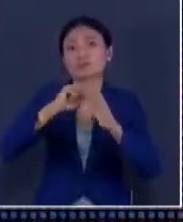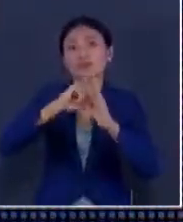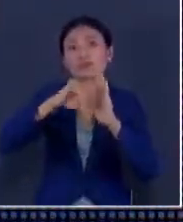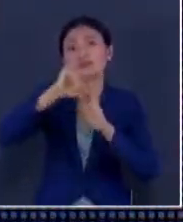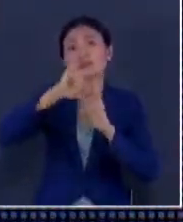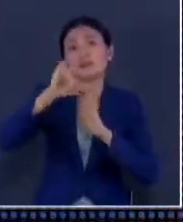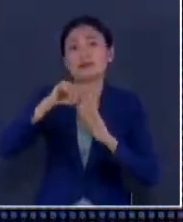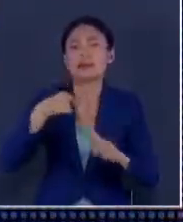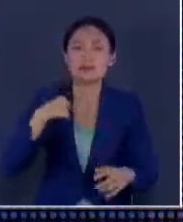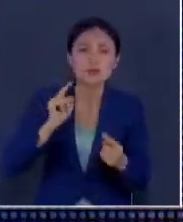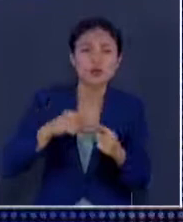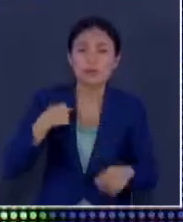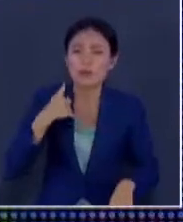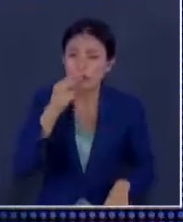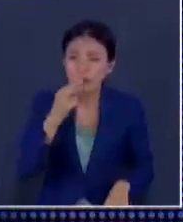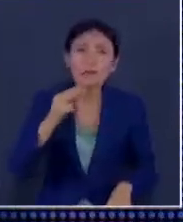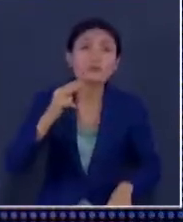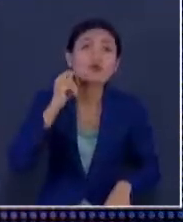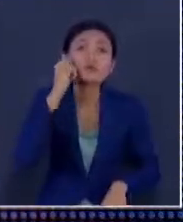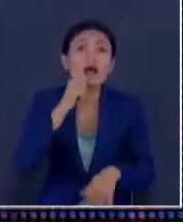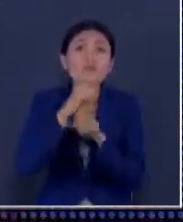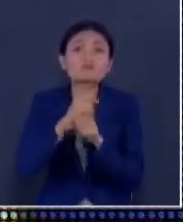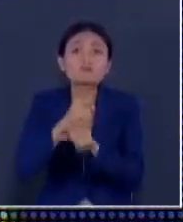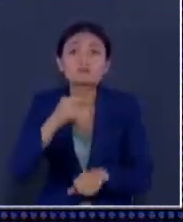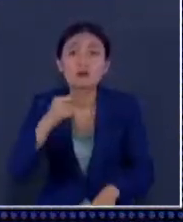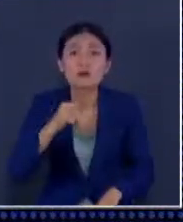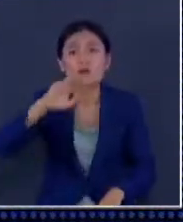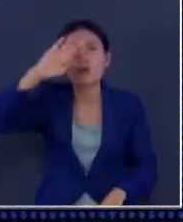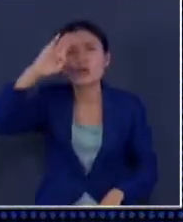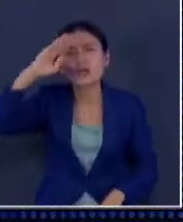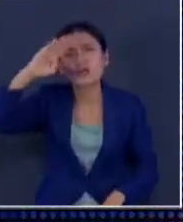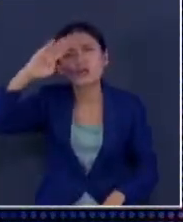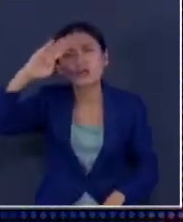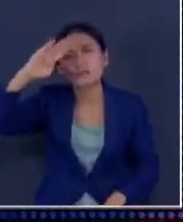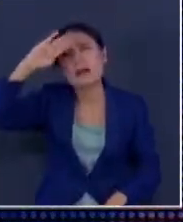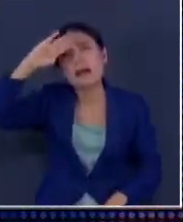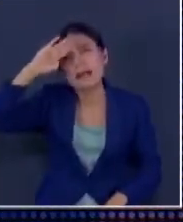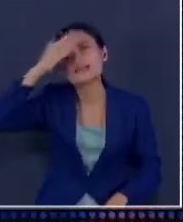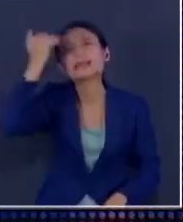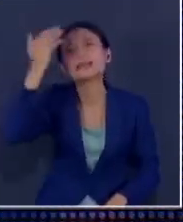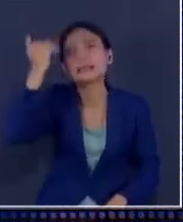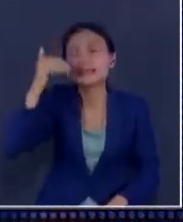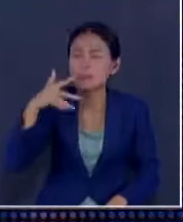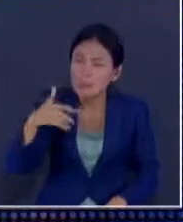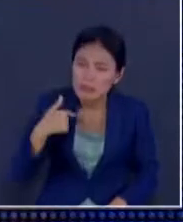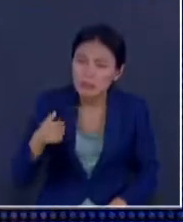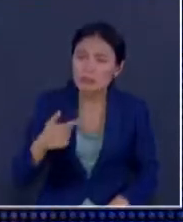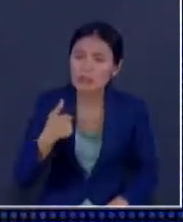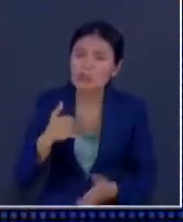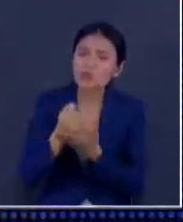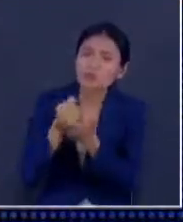อัลไซเมอร์กำลังเดินหลงทางอยู่ค่ะก็เลยช่วยเหลือนะคะด้วยการพาคุณตาข้ามถนนซื้อน้ำให้ดื่มแล้วก็อยู่เป็นเพื่อนจนญาติเจอตัว